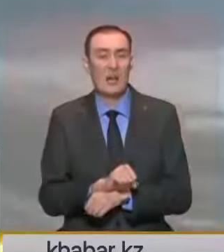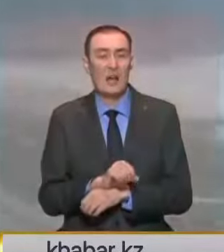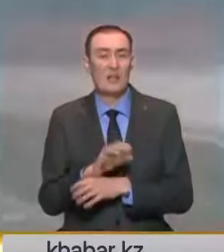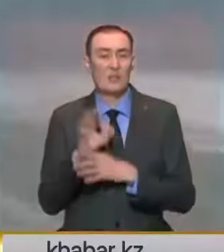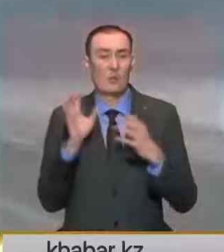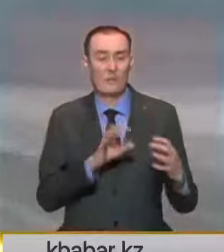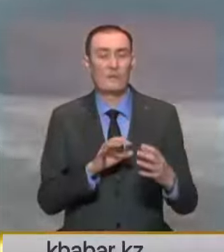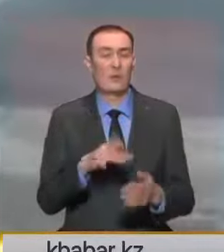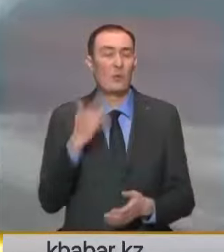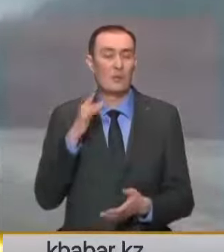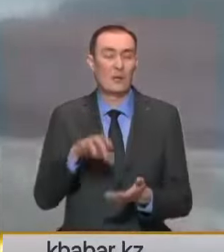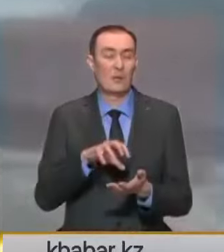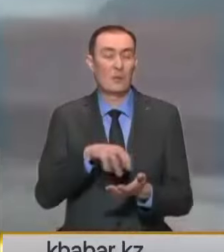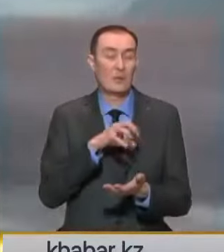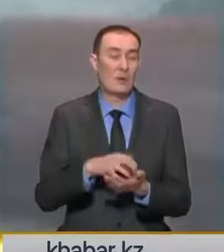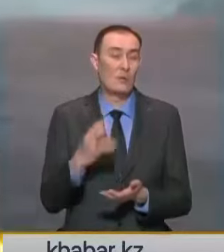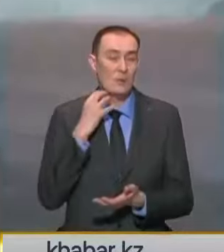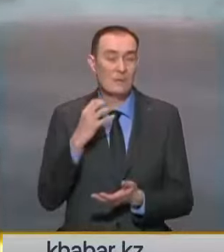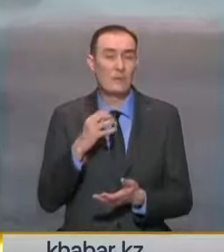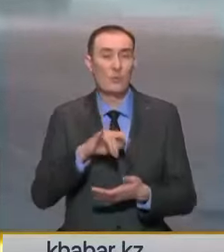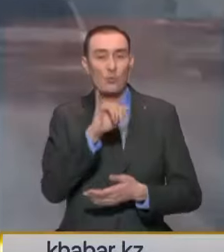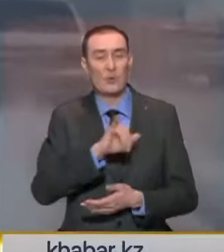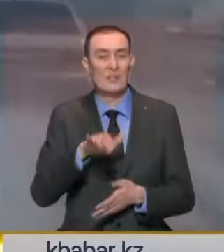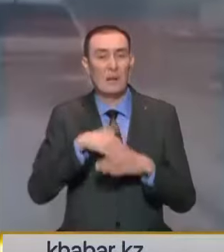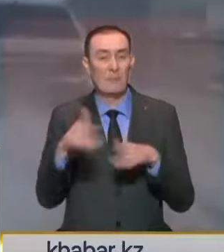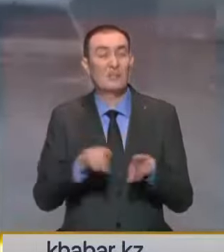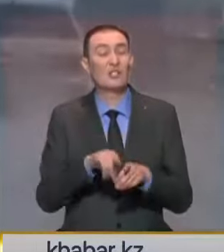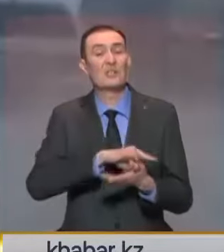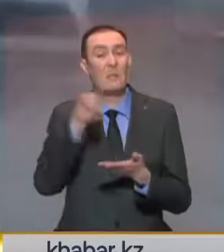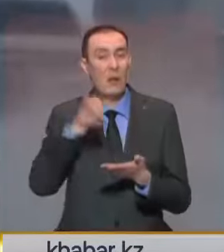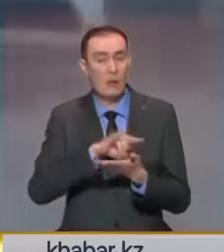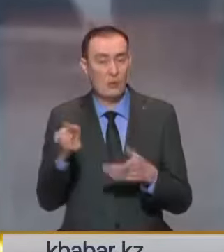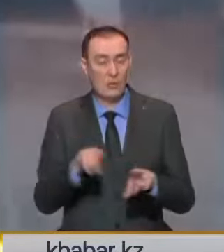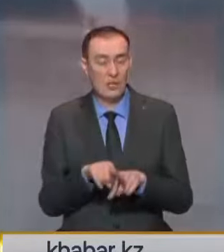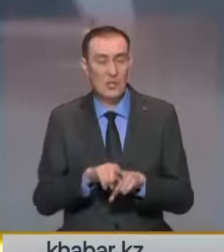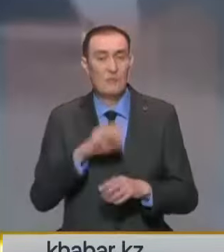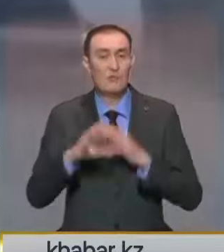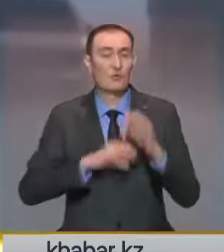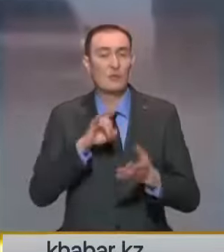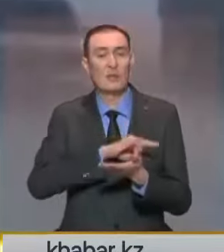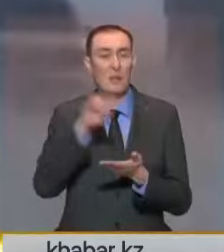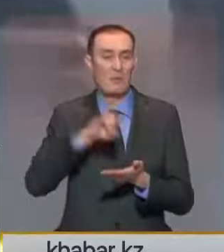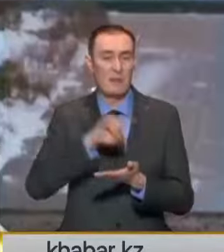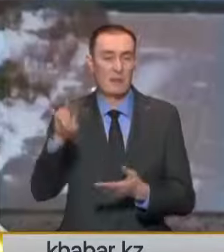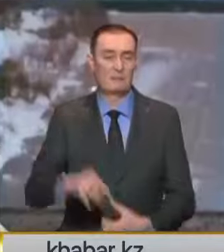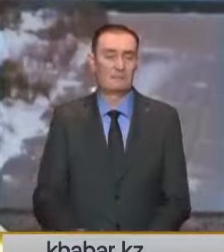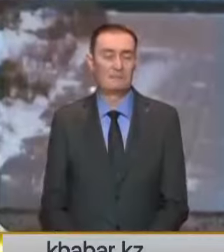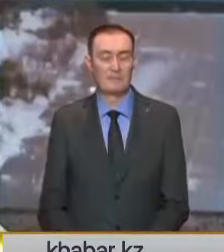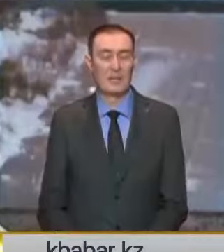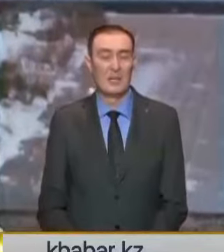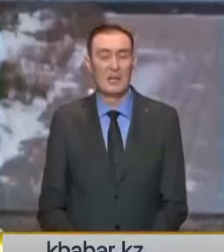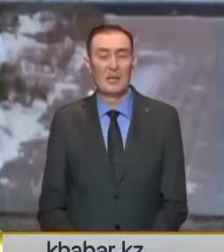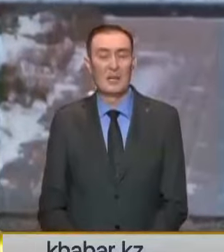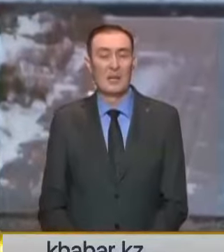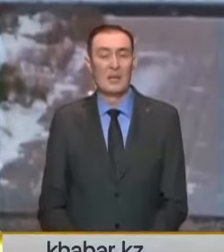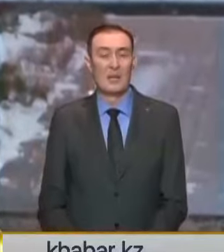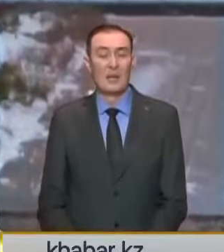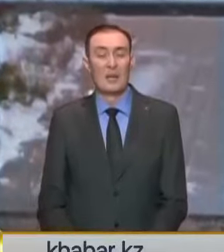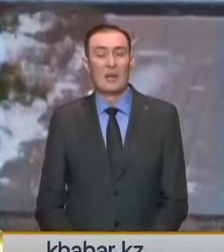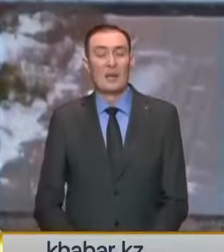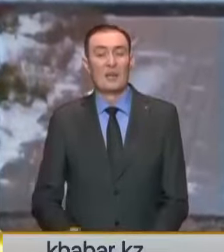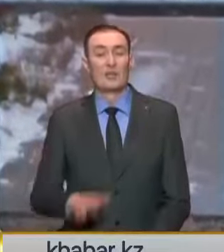из Алматы, Кызылорды, Актау-Уральска. Опаздывают и самолеты международных направлений. Темень не только на